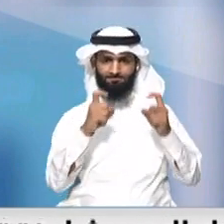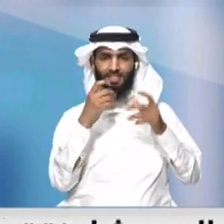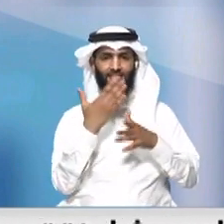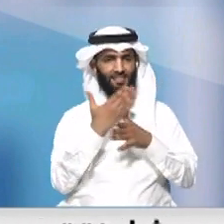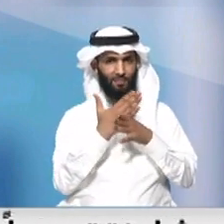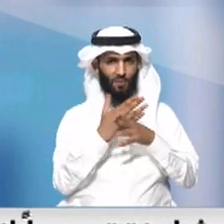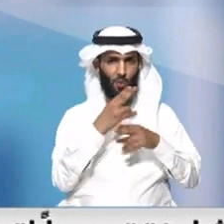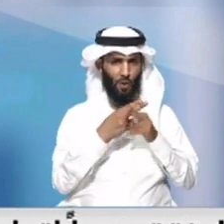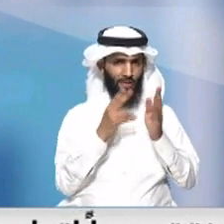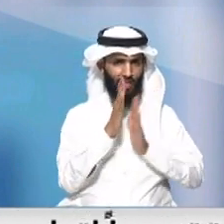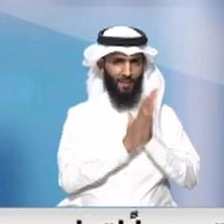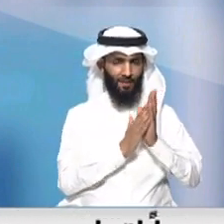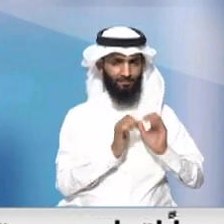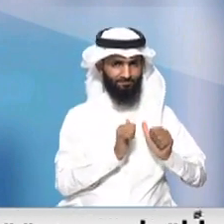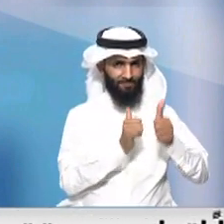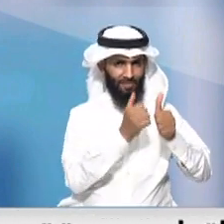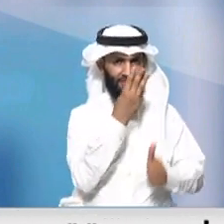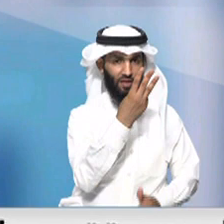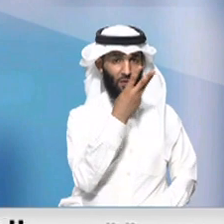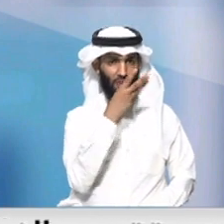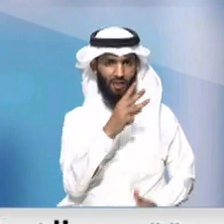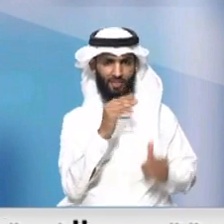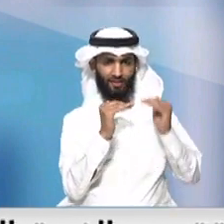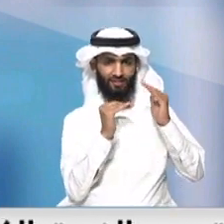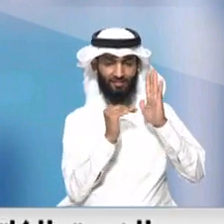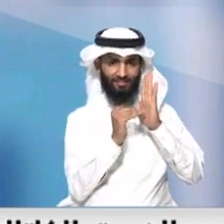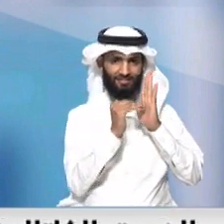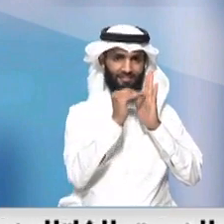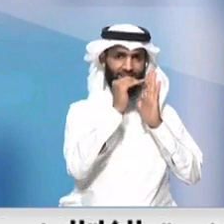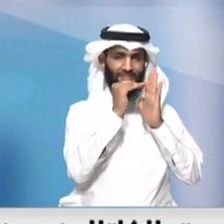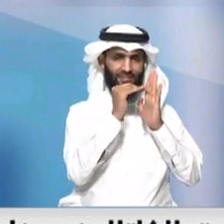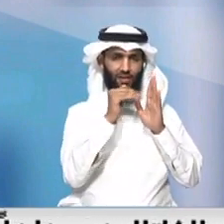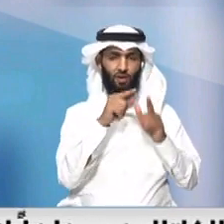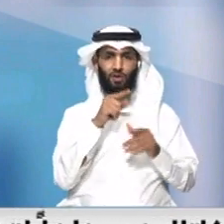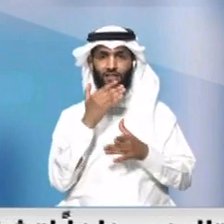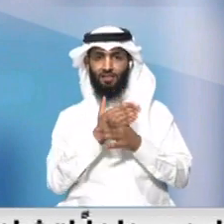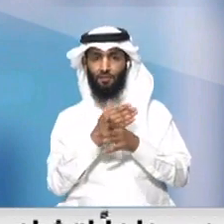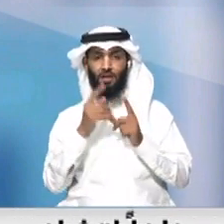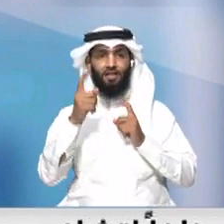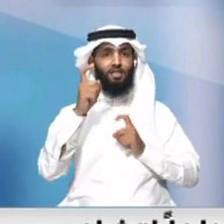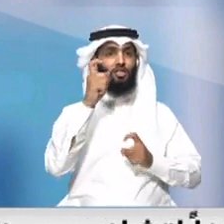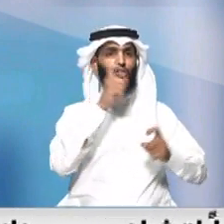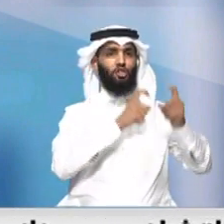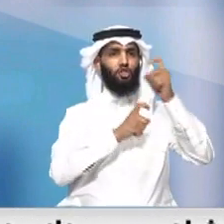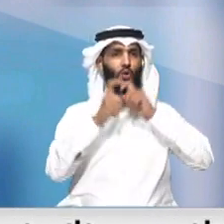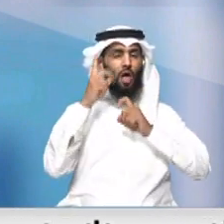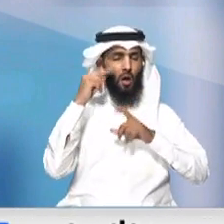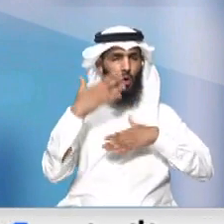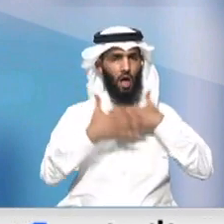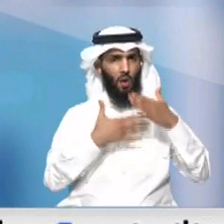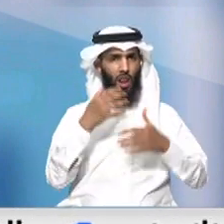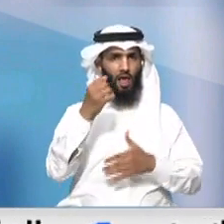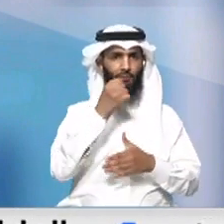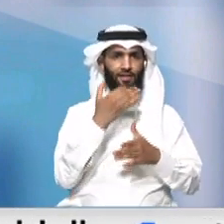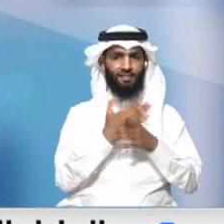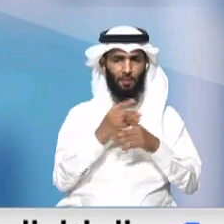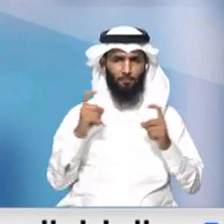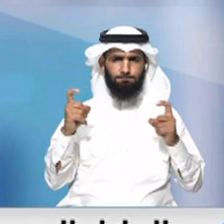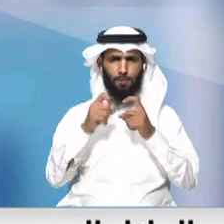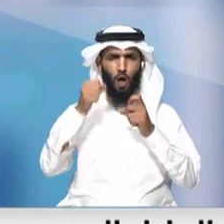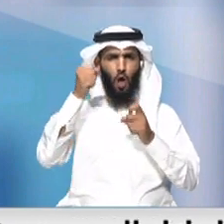ب 32 نقطة في الابتعاد خطوة إضافية بقمة الدوري والقضاء على طموحات أقرب مطارديه القادسية